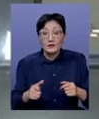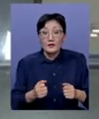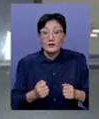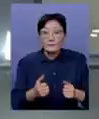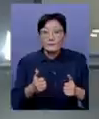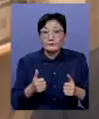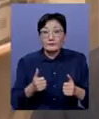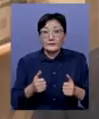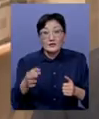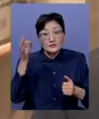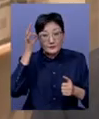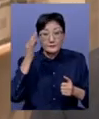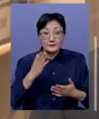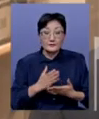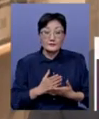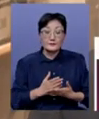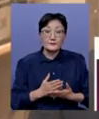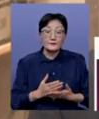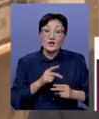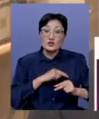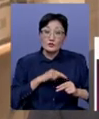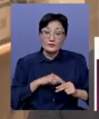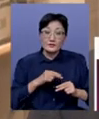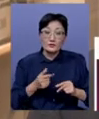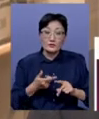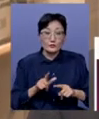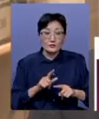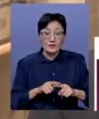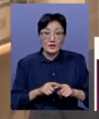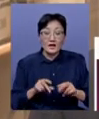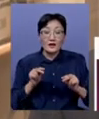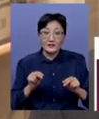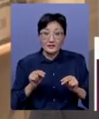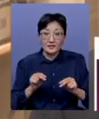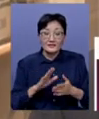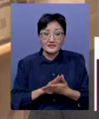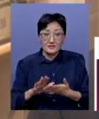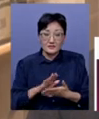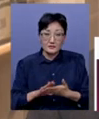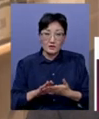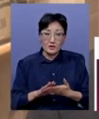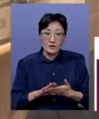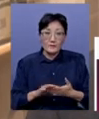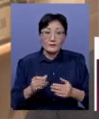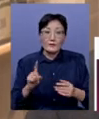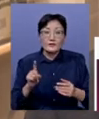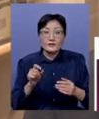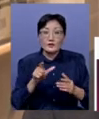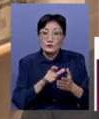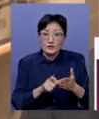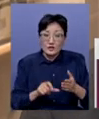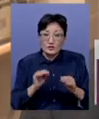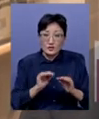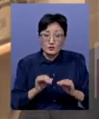ықыласпен еске алды. Нұрғиса жағы мына жұмысқа деген өте адалдығы, тазалығы. Бір шығарманы жасау үшін